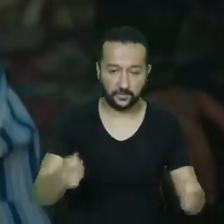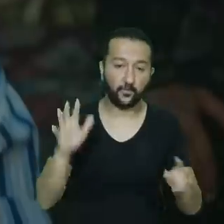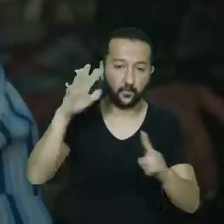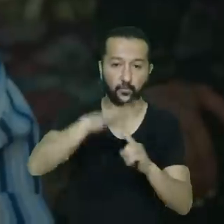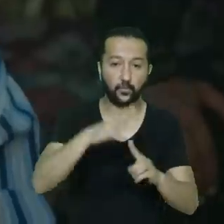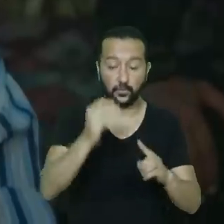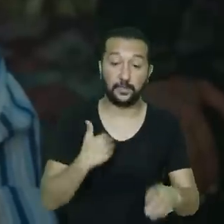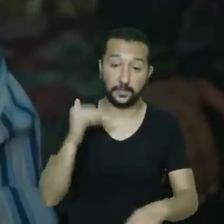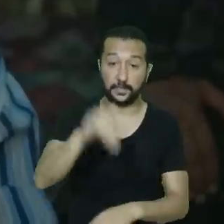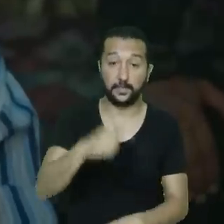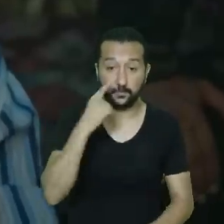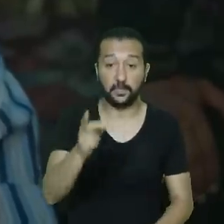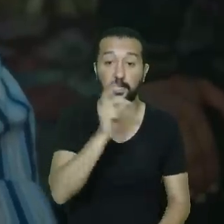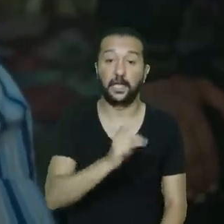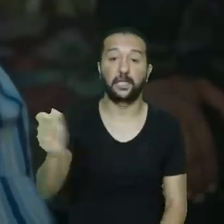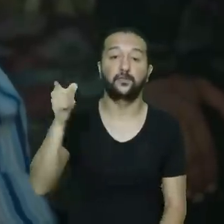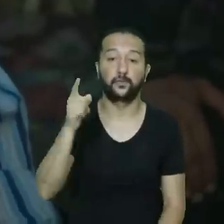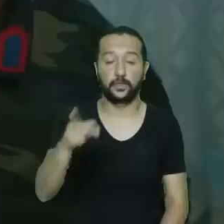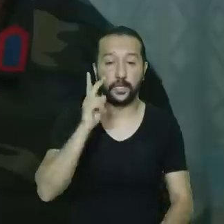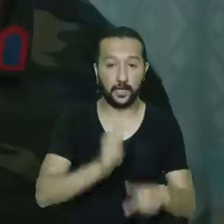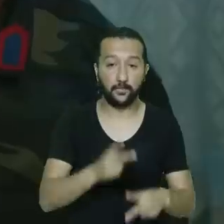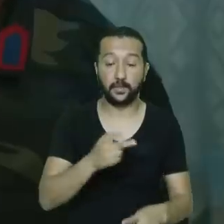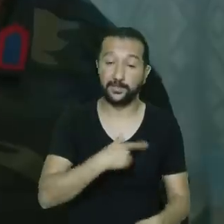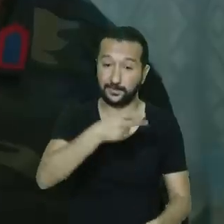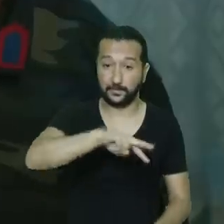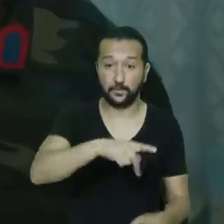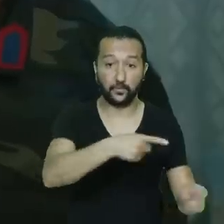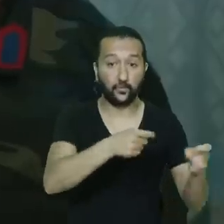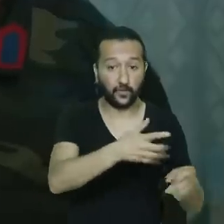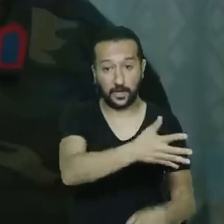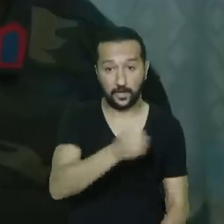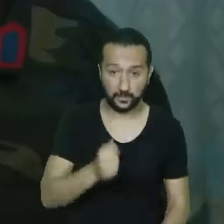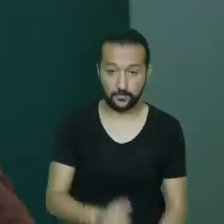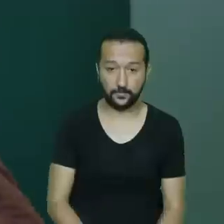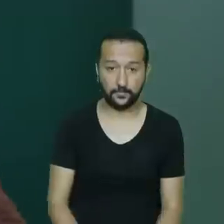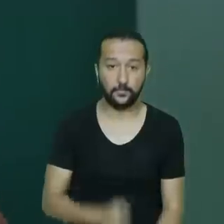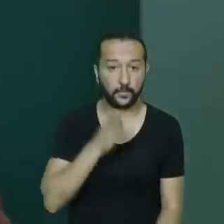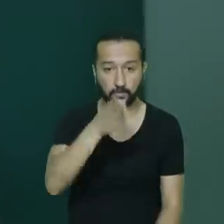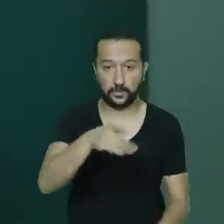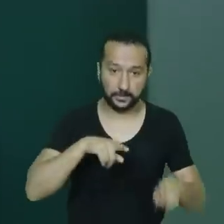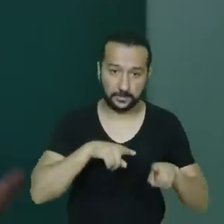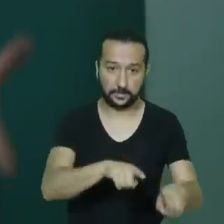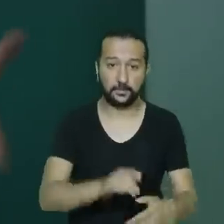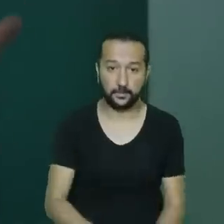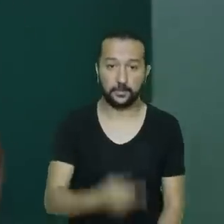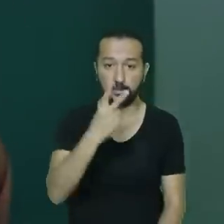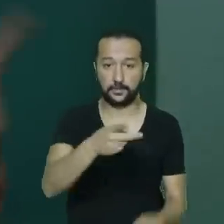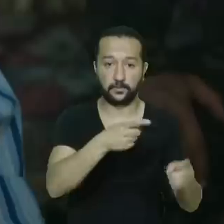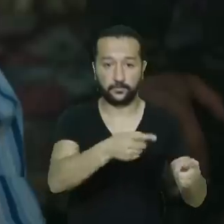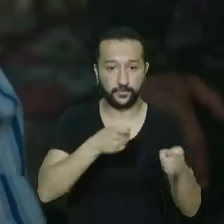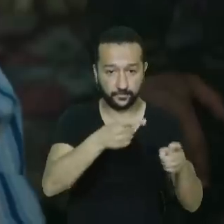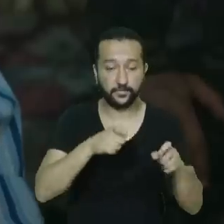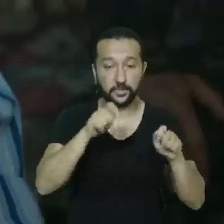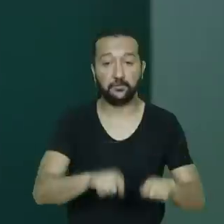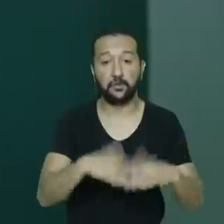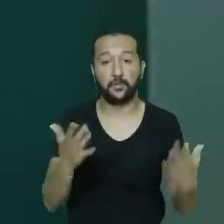üstüne. Geldim ben baktım, kaçıyorlar. Hemen döndüm, tufeyi aldım. Koştum arkalarından, iki tane tetik